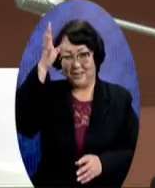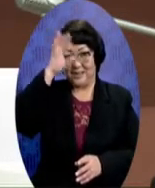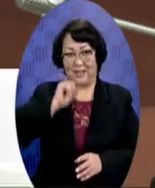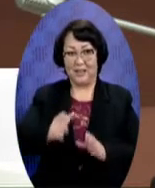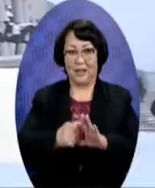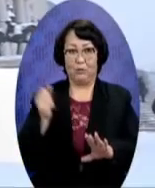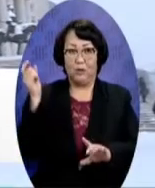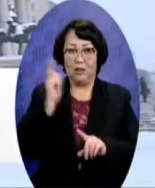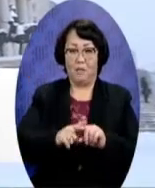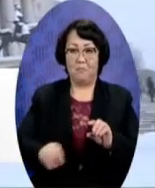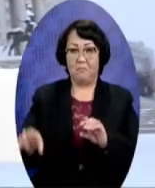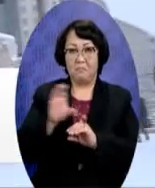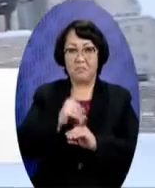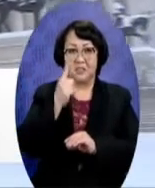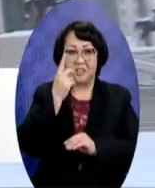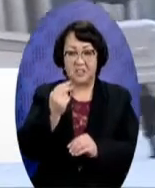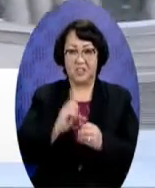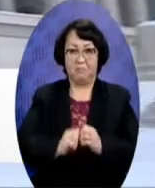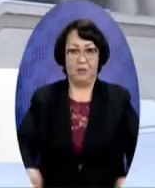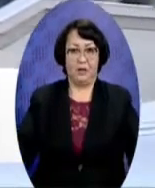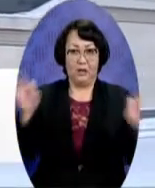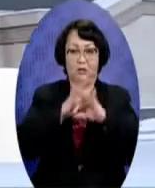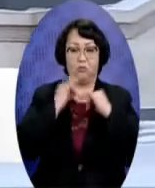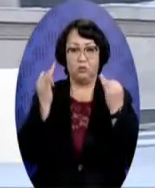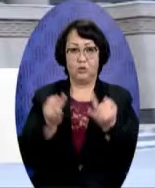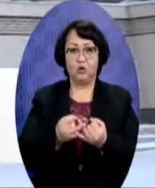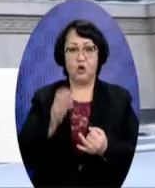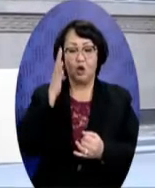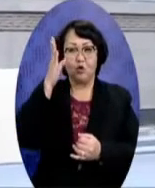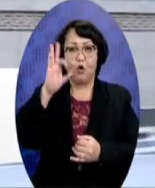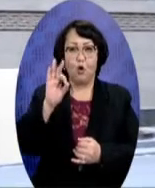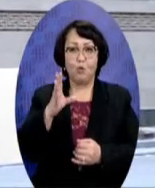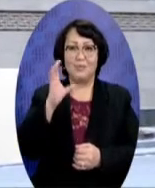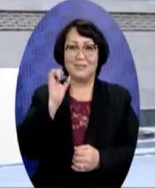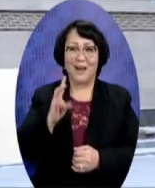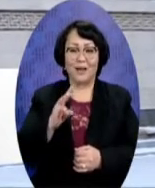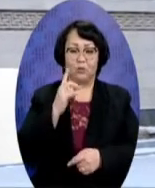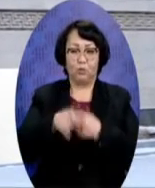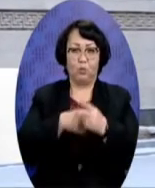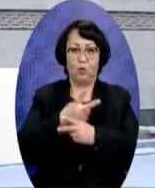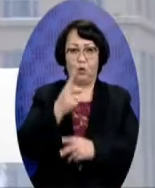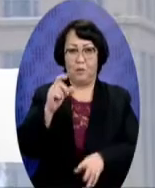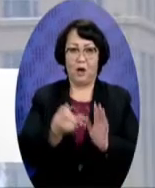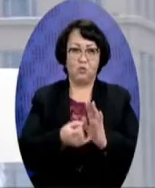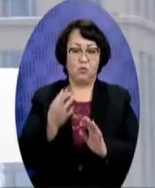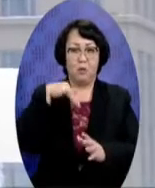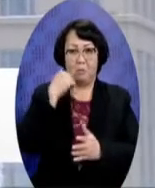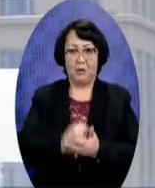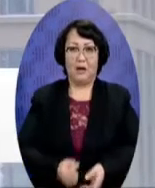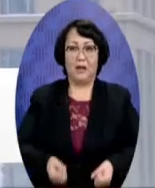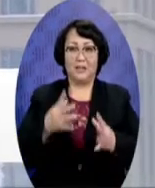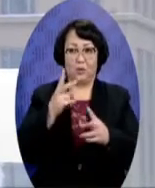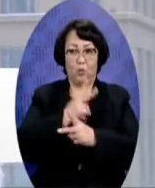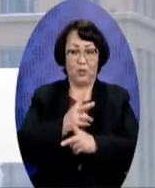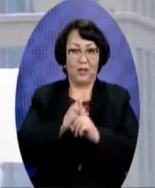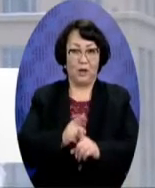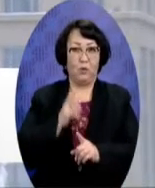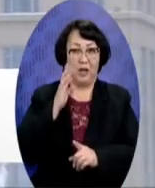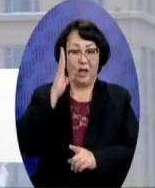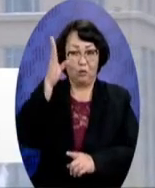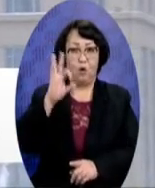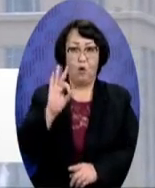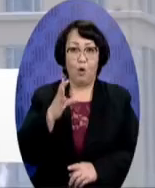Ширхэгч байхгүй. За, мөн улсын хурл ирээдүйн өв сангийн тухай хуулийг 2016 онд батлан гаргасан. Тухайн хуулийн дагуу ирээдүйн